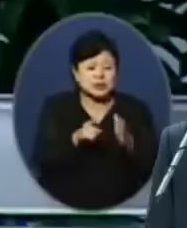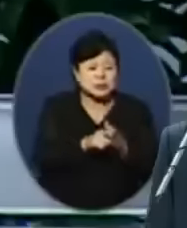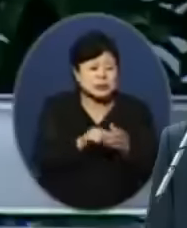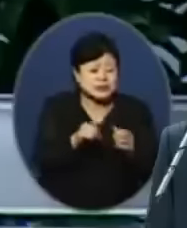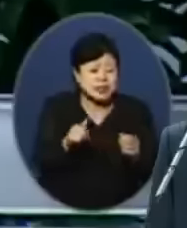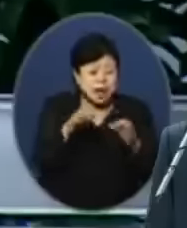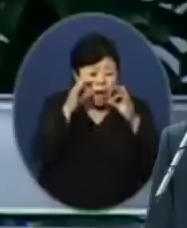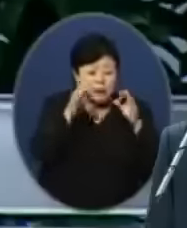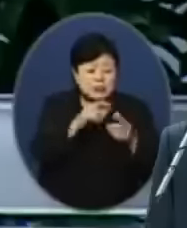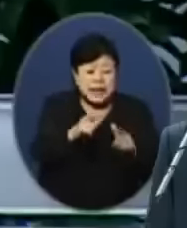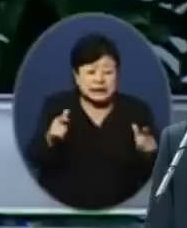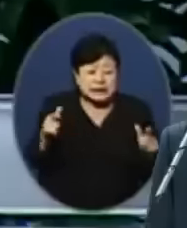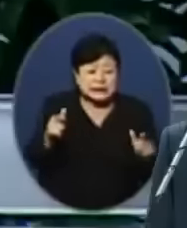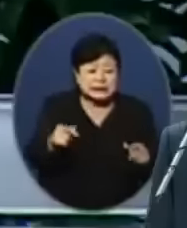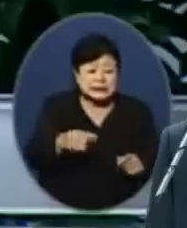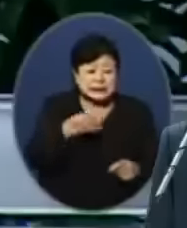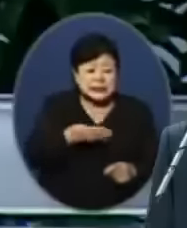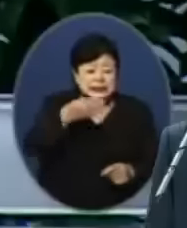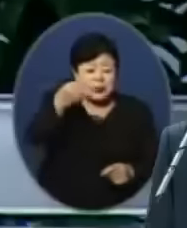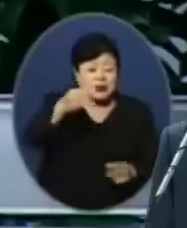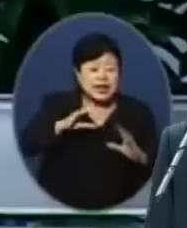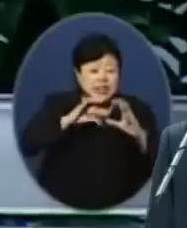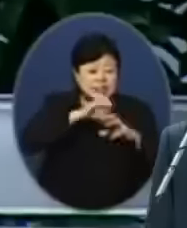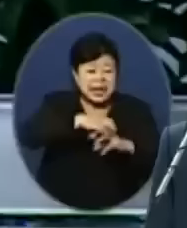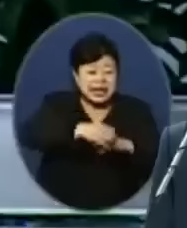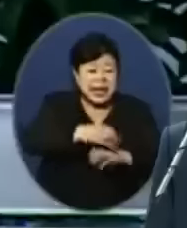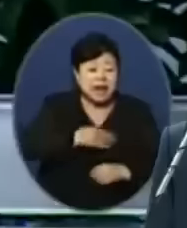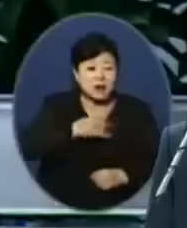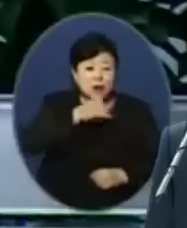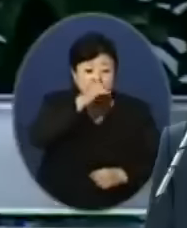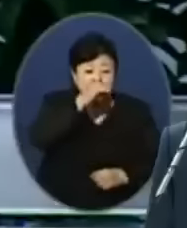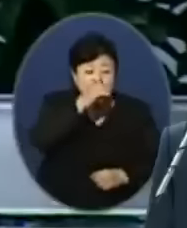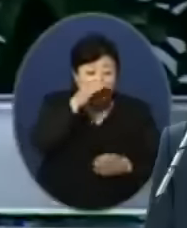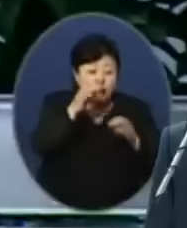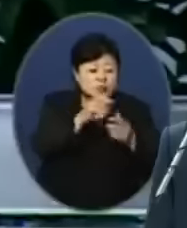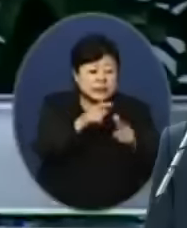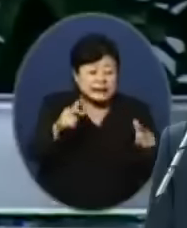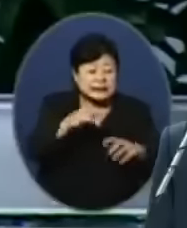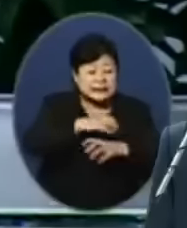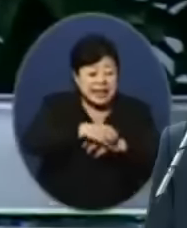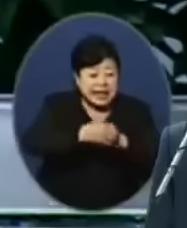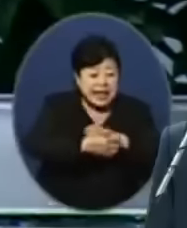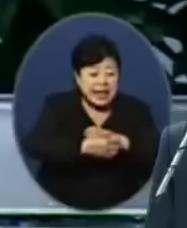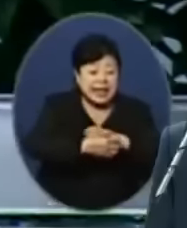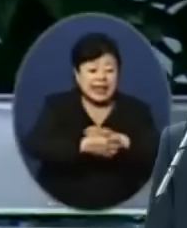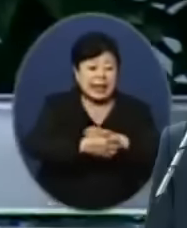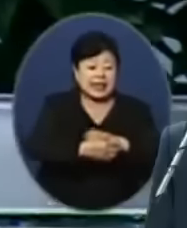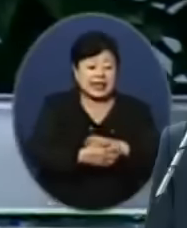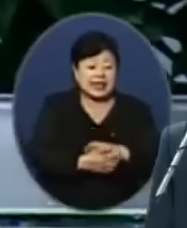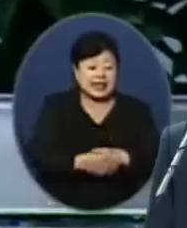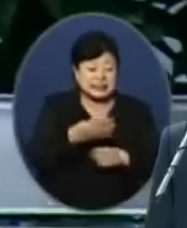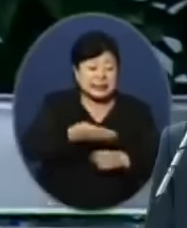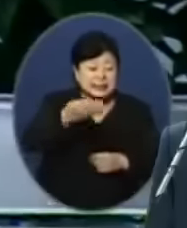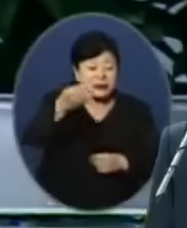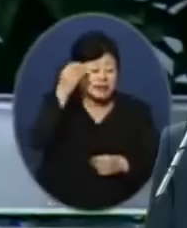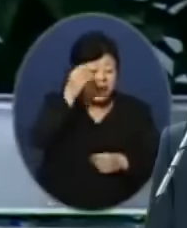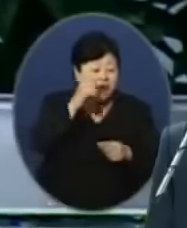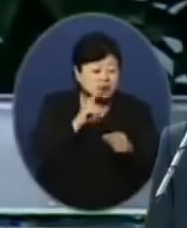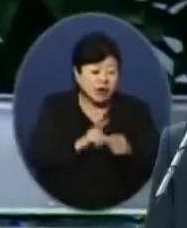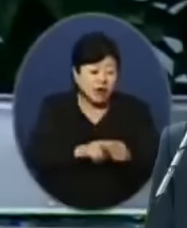사람은 보이지 않는 4차원의 세계를 알고 있는 것입니다. 보이지 않는 세계의 4차원의